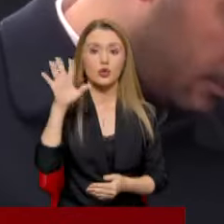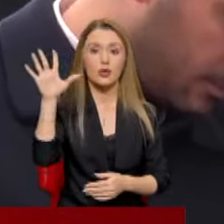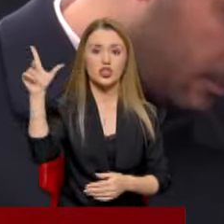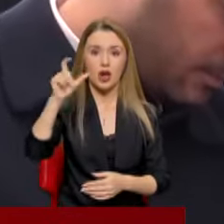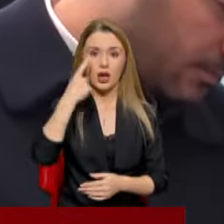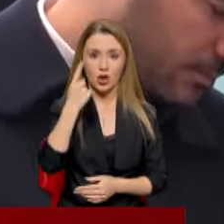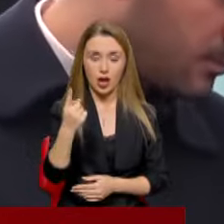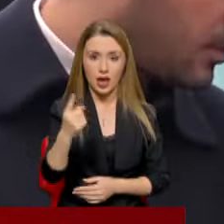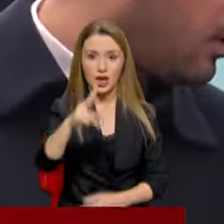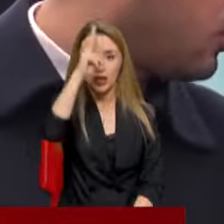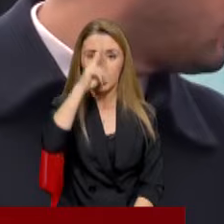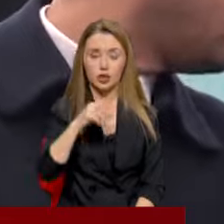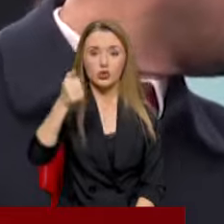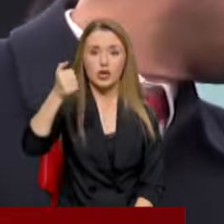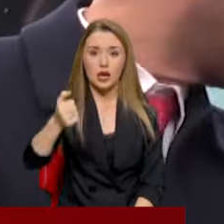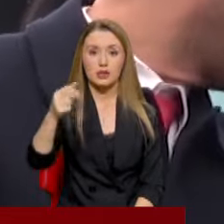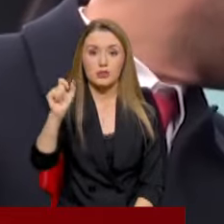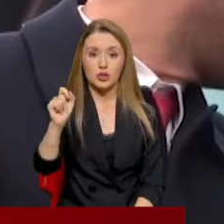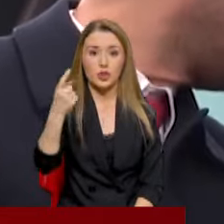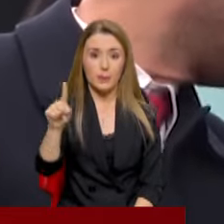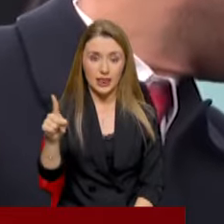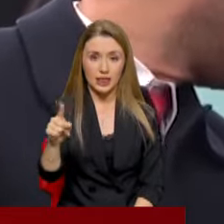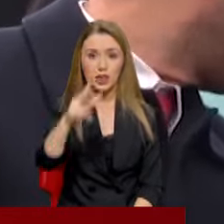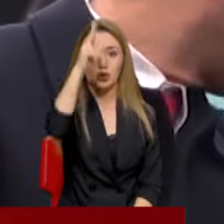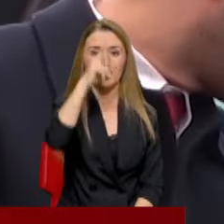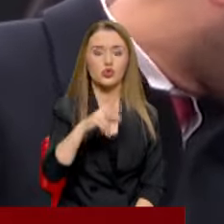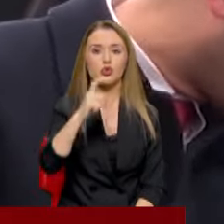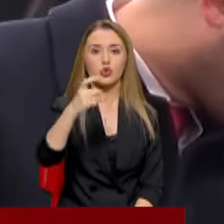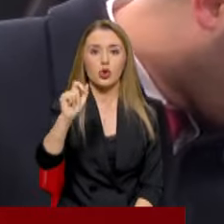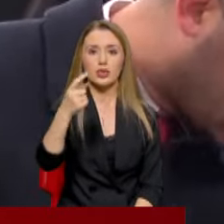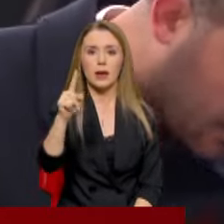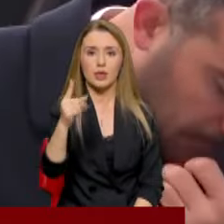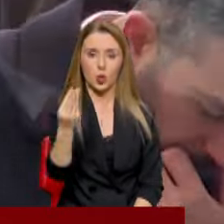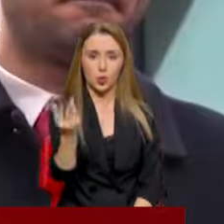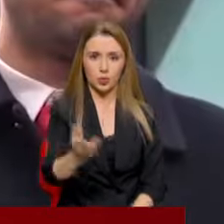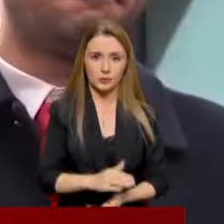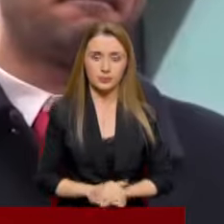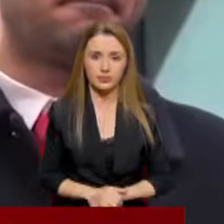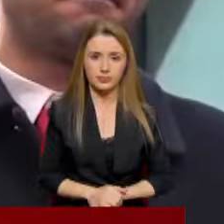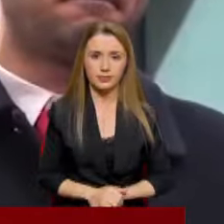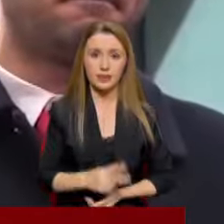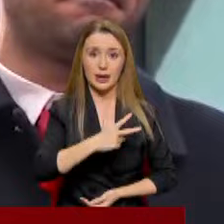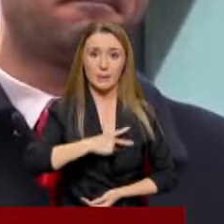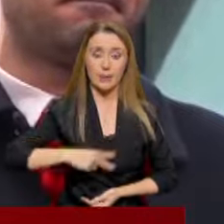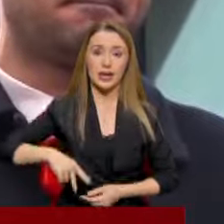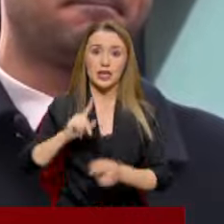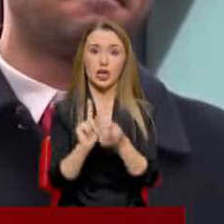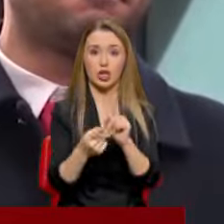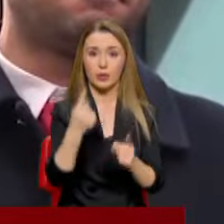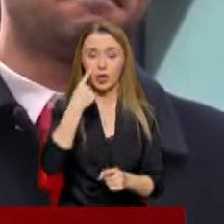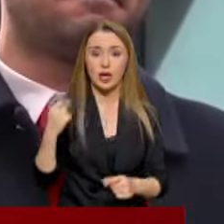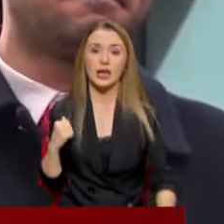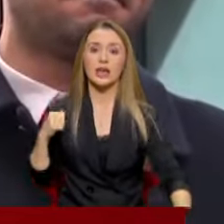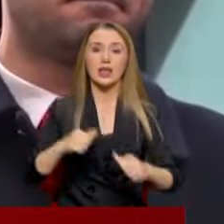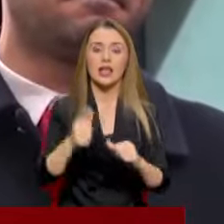ayda 260.000 390.000 geldi üye Say yerel yönetimlerde yeniden